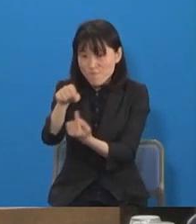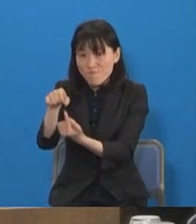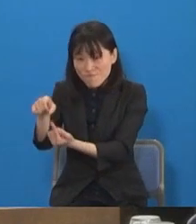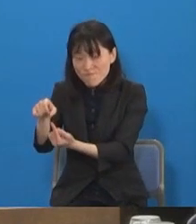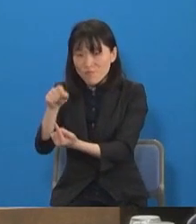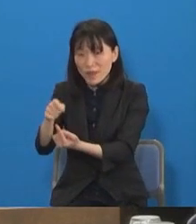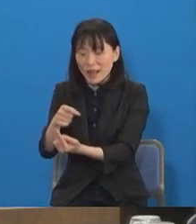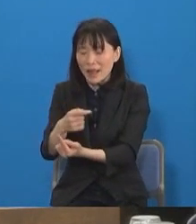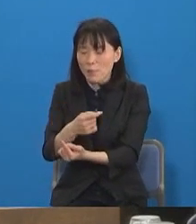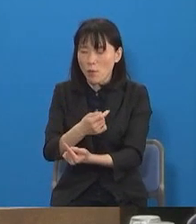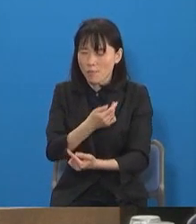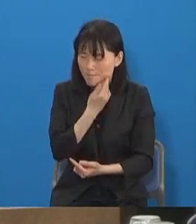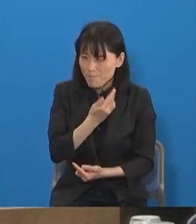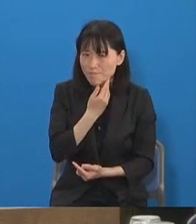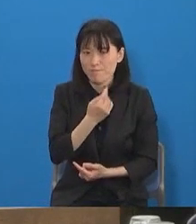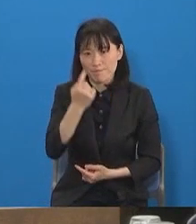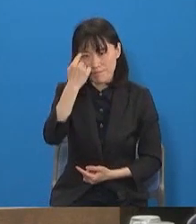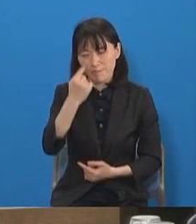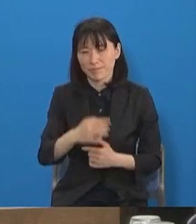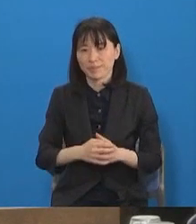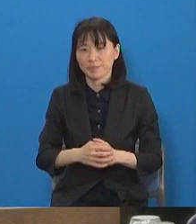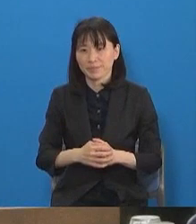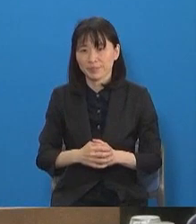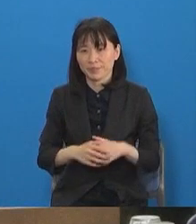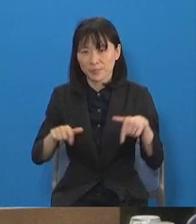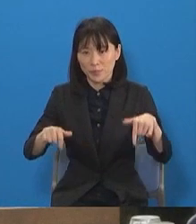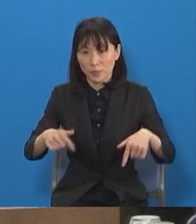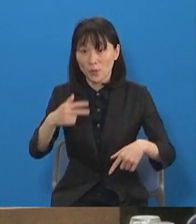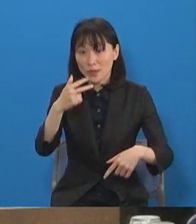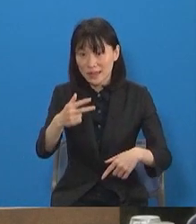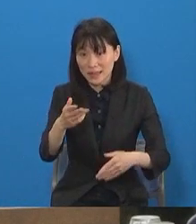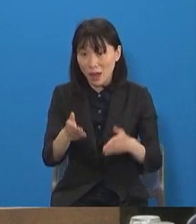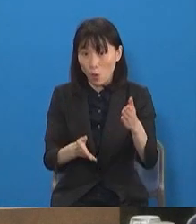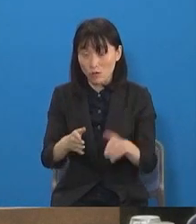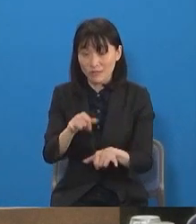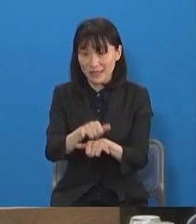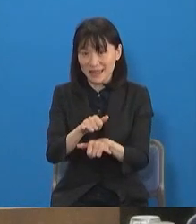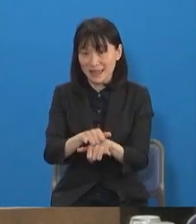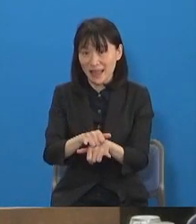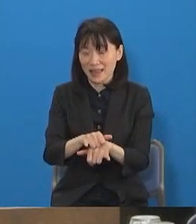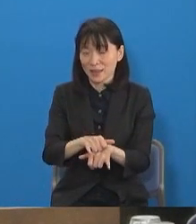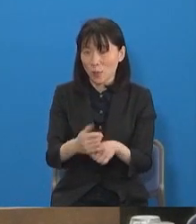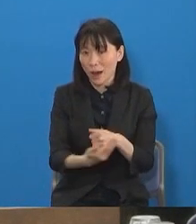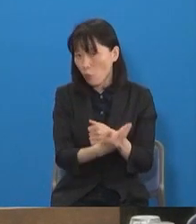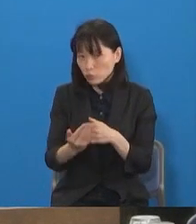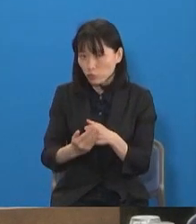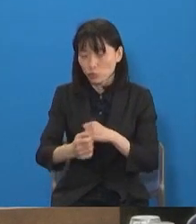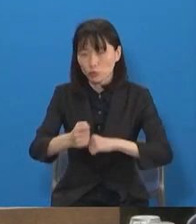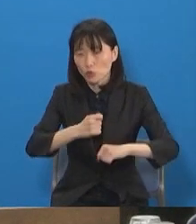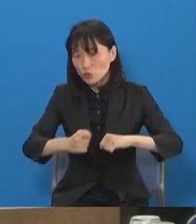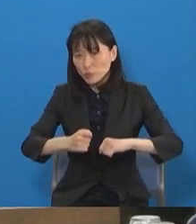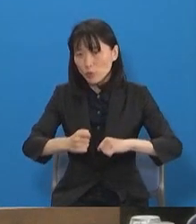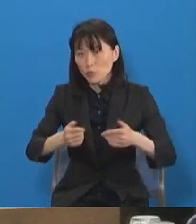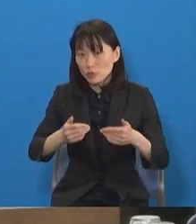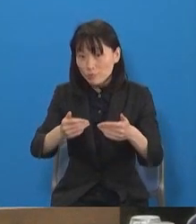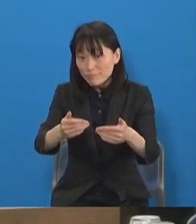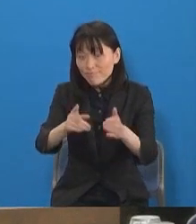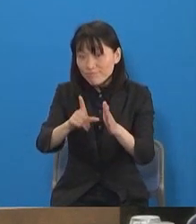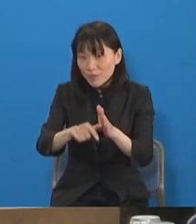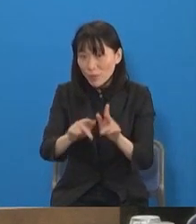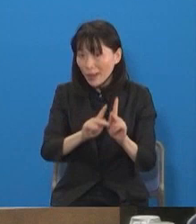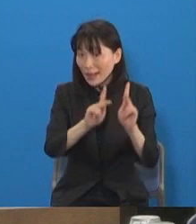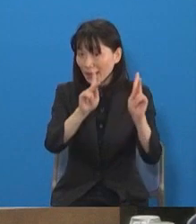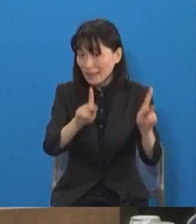最も重要だと考えます。本市が保育人材確保の取り組みを進める中での課題